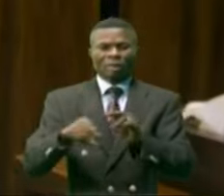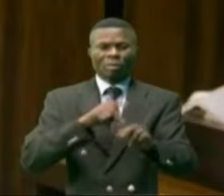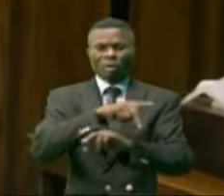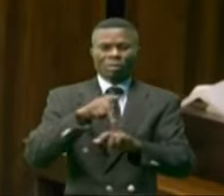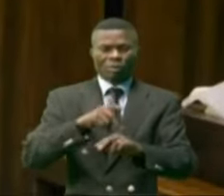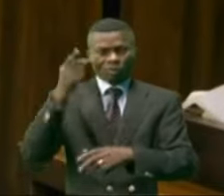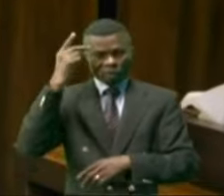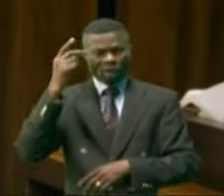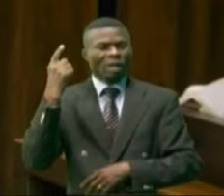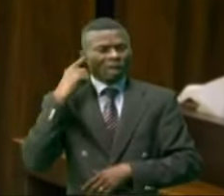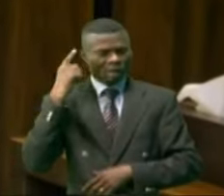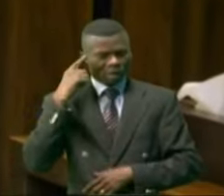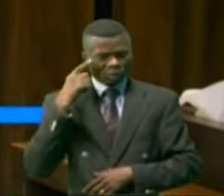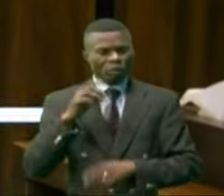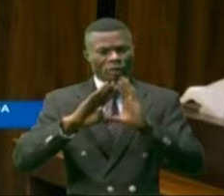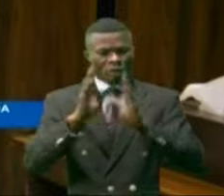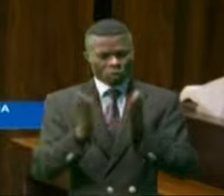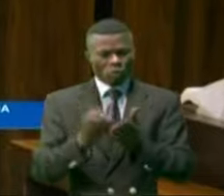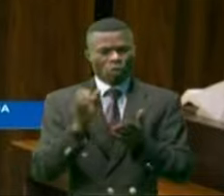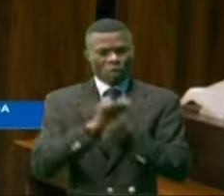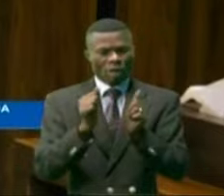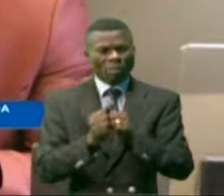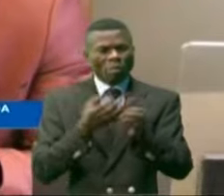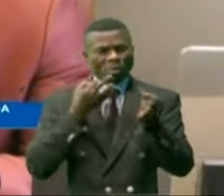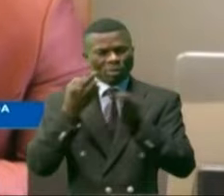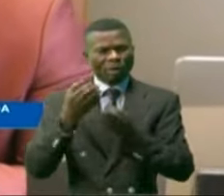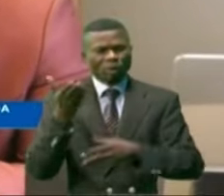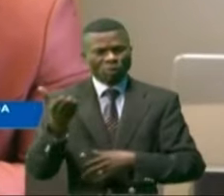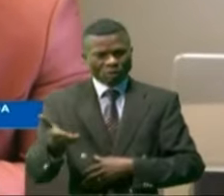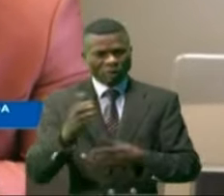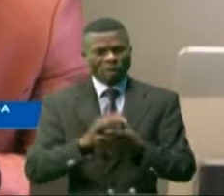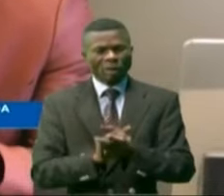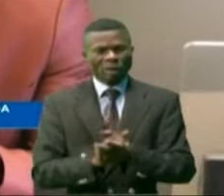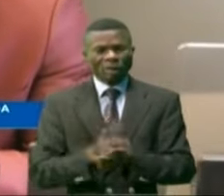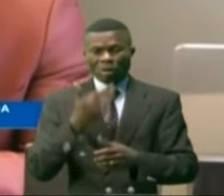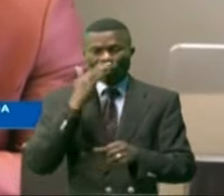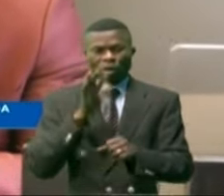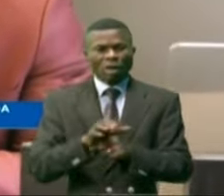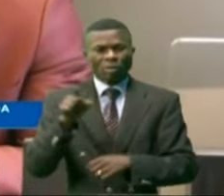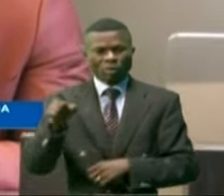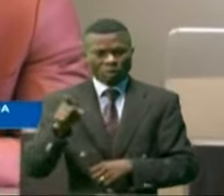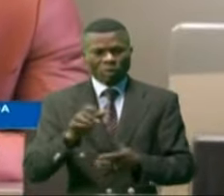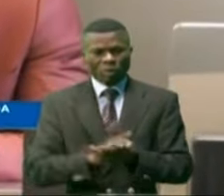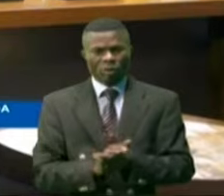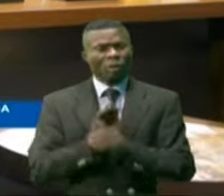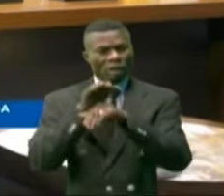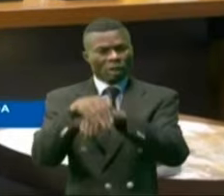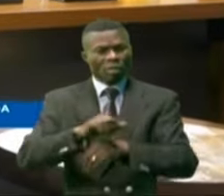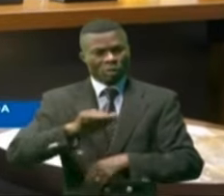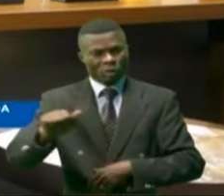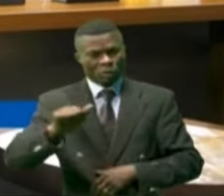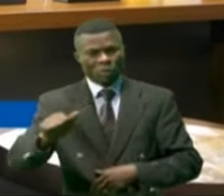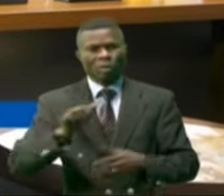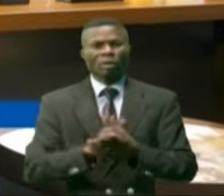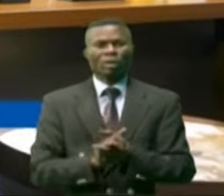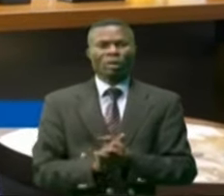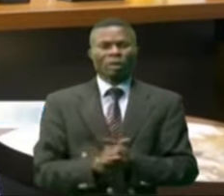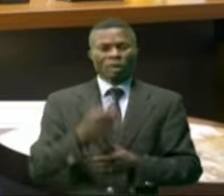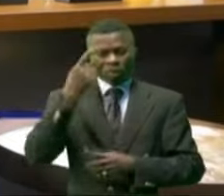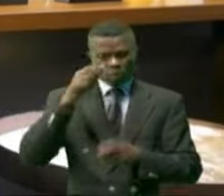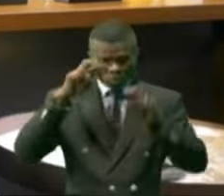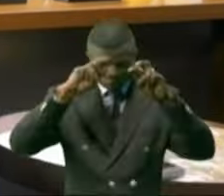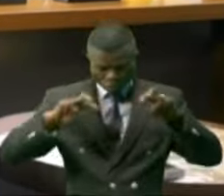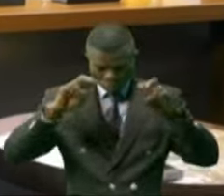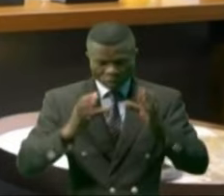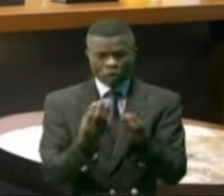a prêté une oreille attentive à son interlocuteur et lui a rassuré de son implication personnelle dans la recherche